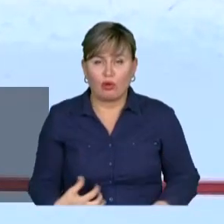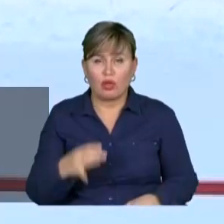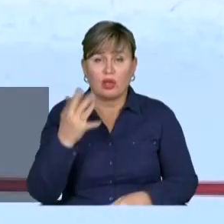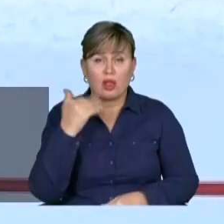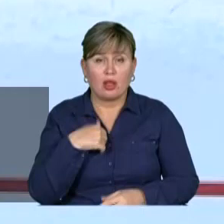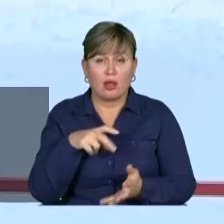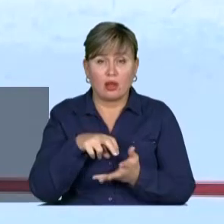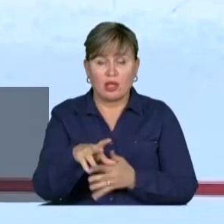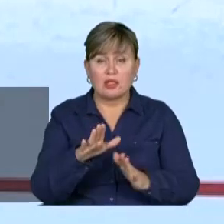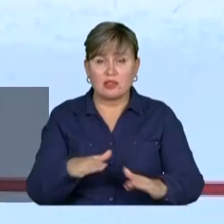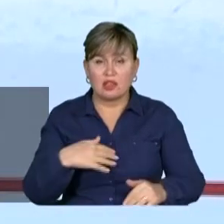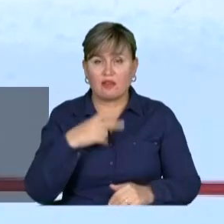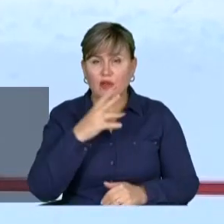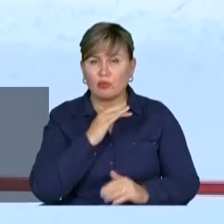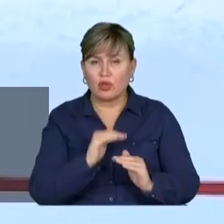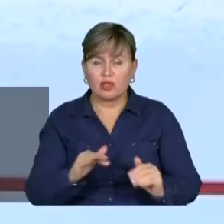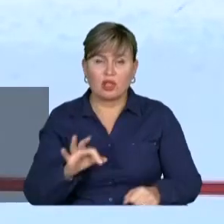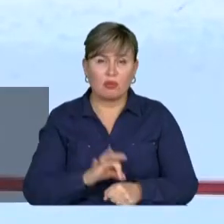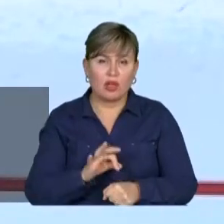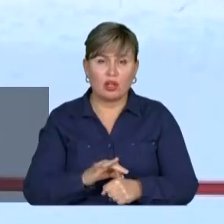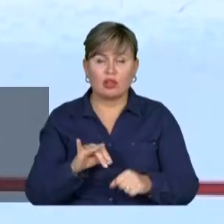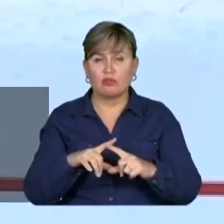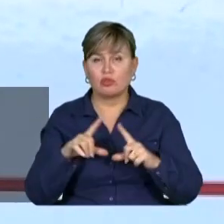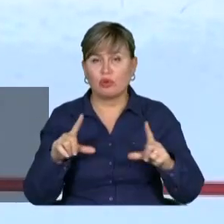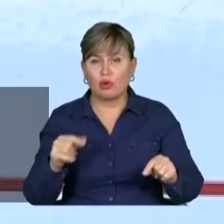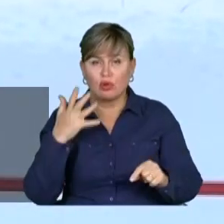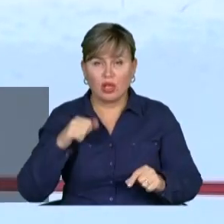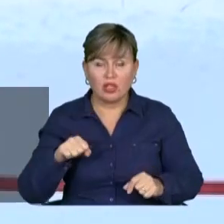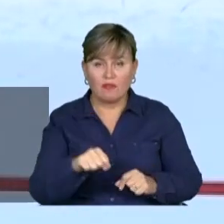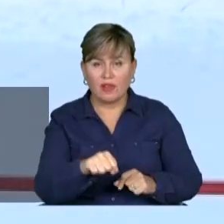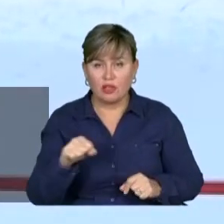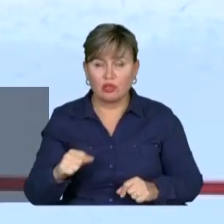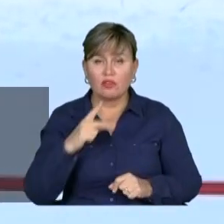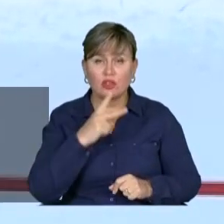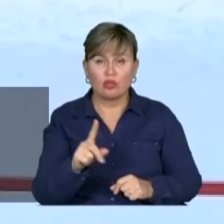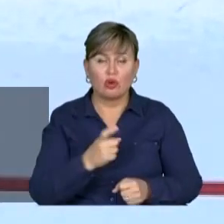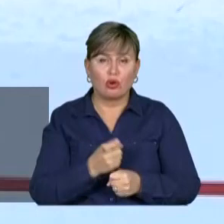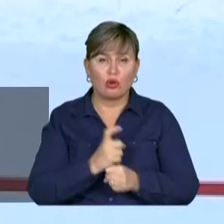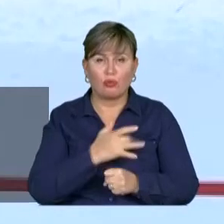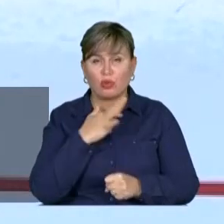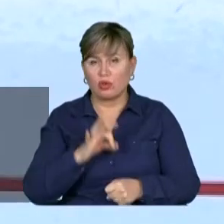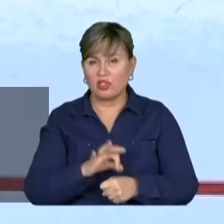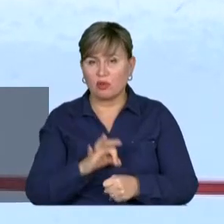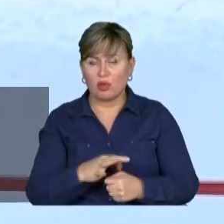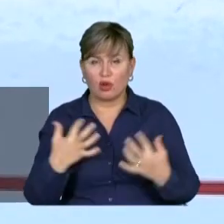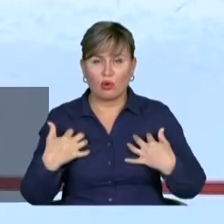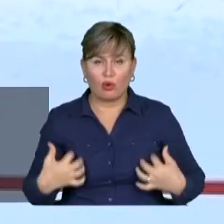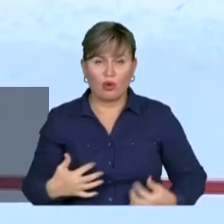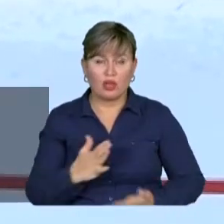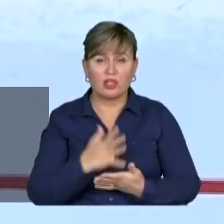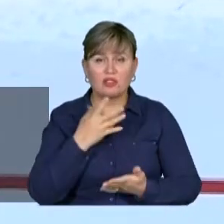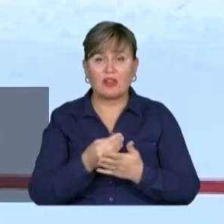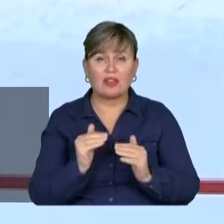хожу в садик, вижу, что много детей болеет. И в школу, когда детей вожу, вижу, что очень много заболеваний корью. Я своих